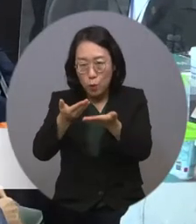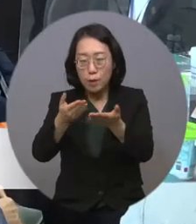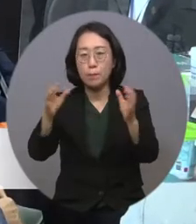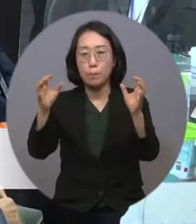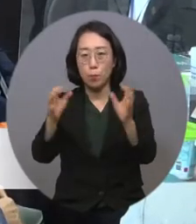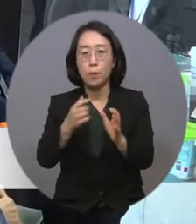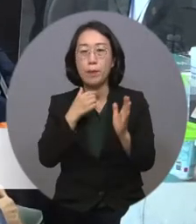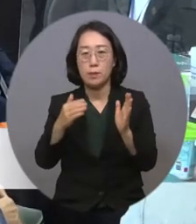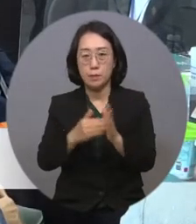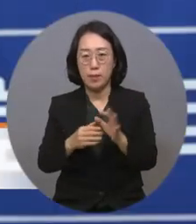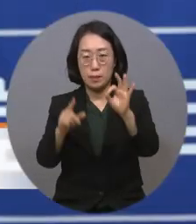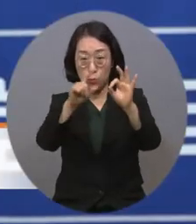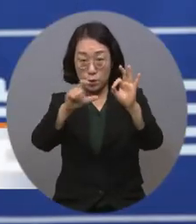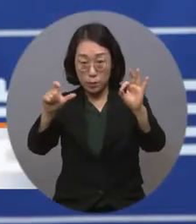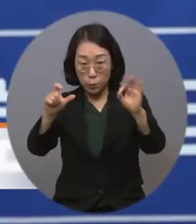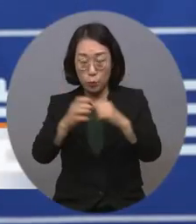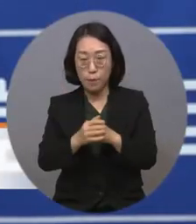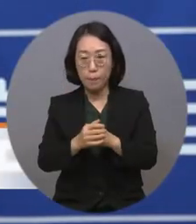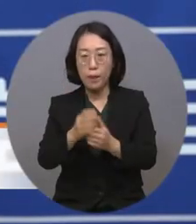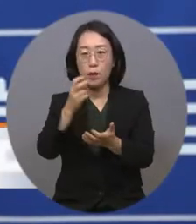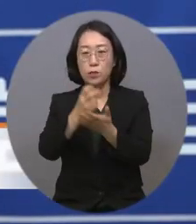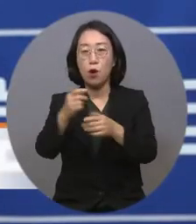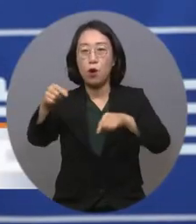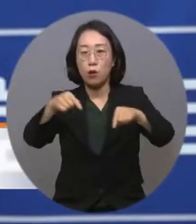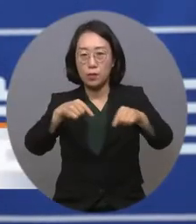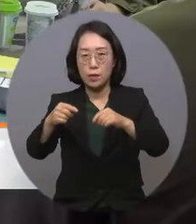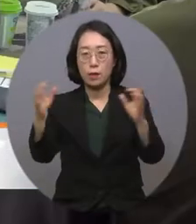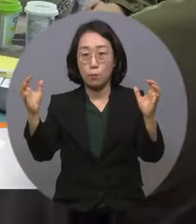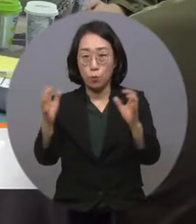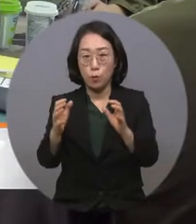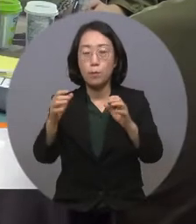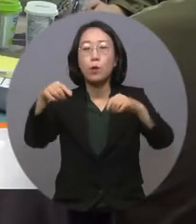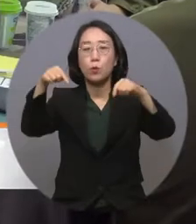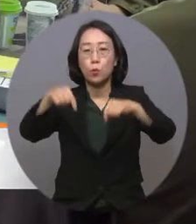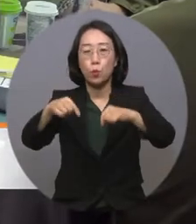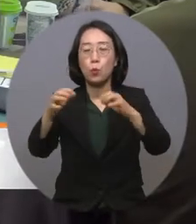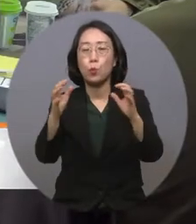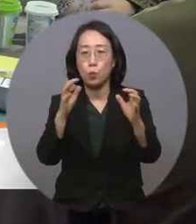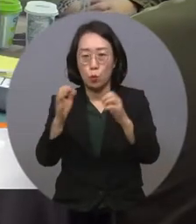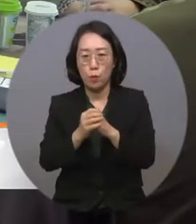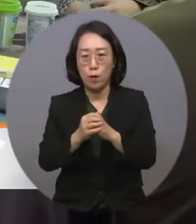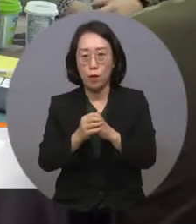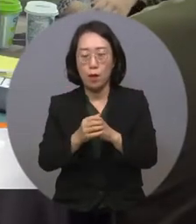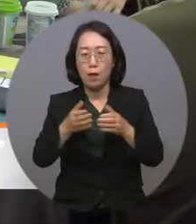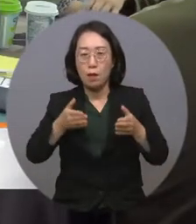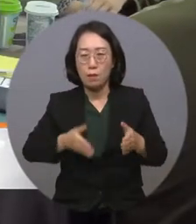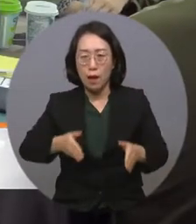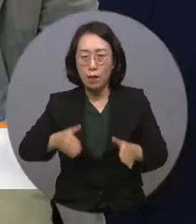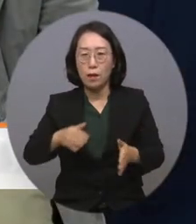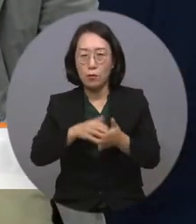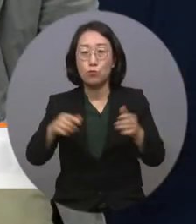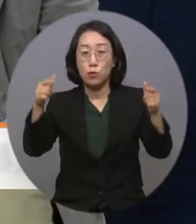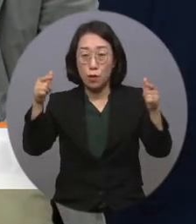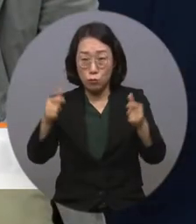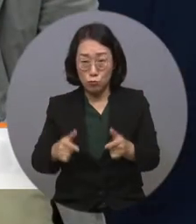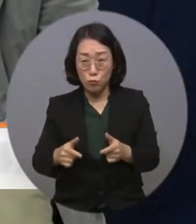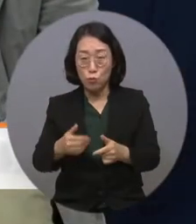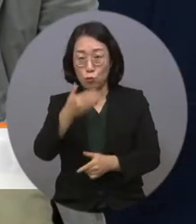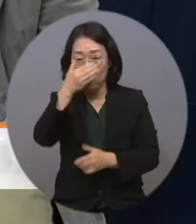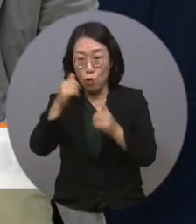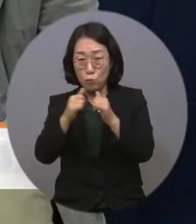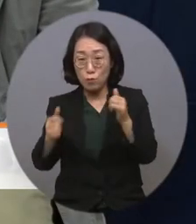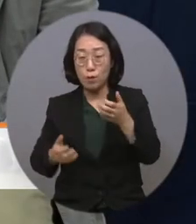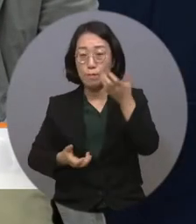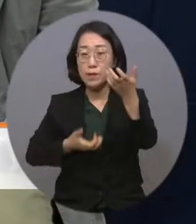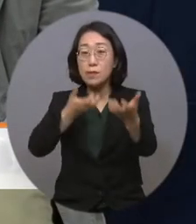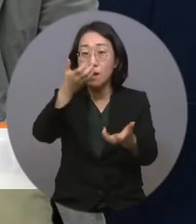광양시가 지난 15일 시민 정책 토론회를 개최했습니다. 토론회는 저출산과 청년 인구 수도권 유출 등으로 인한